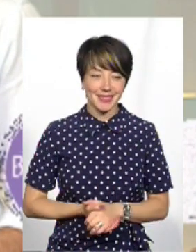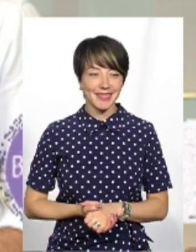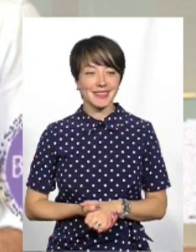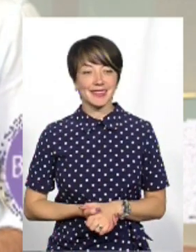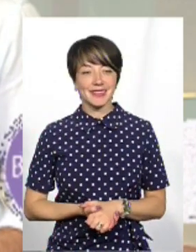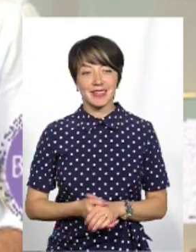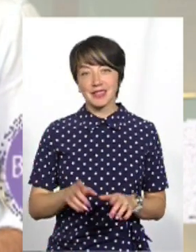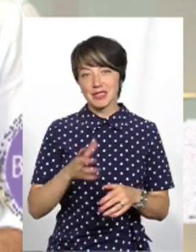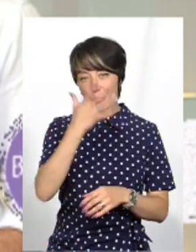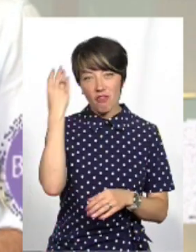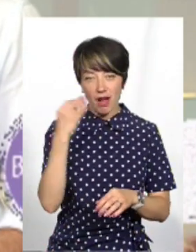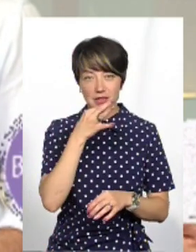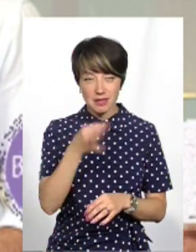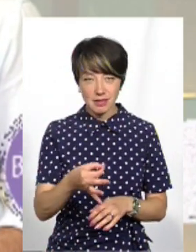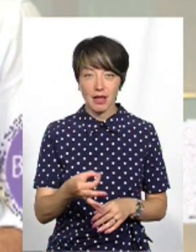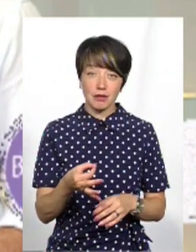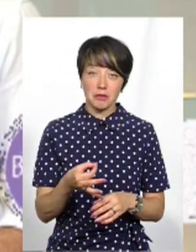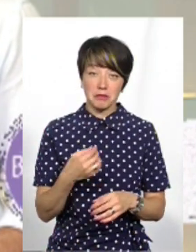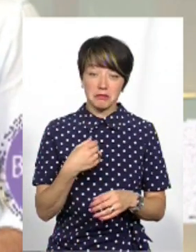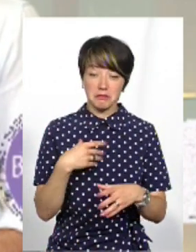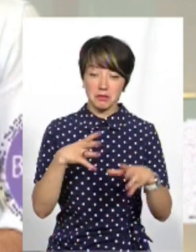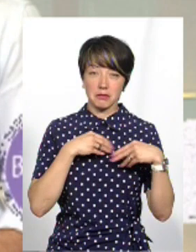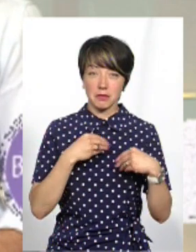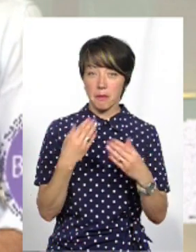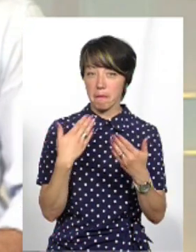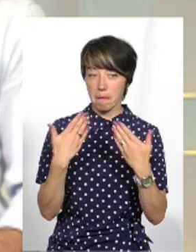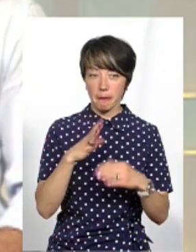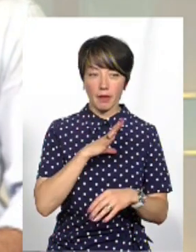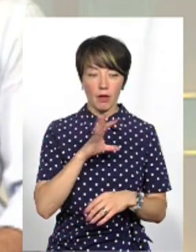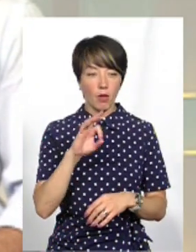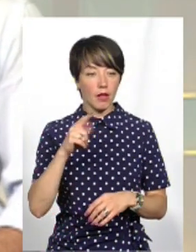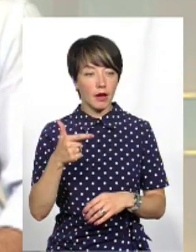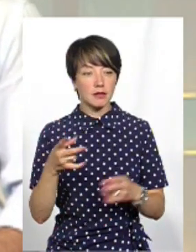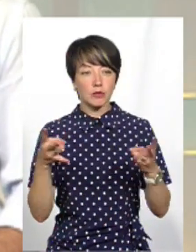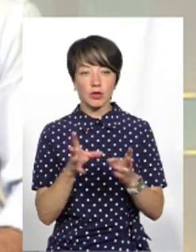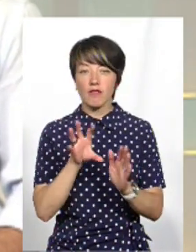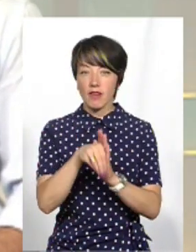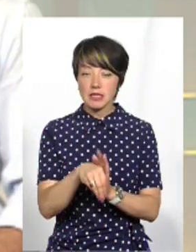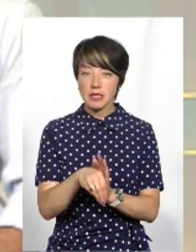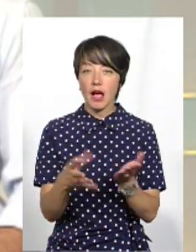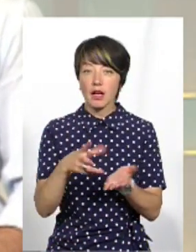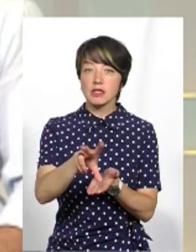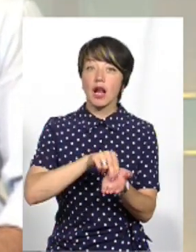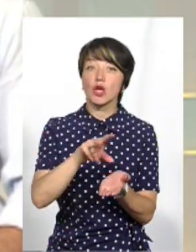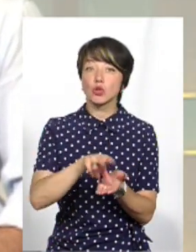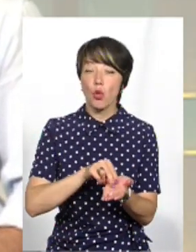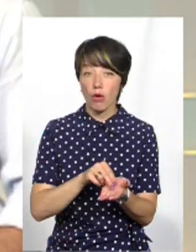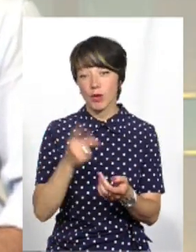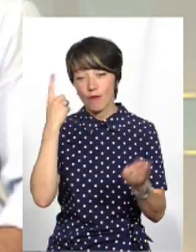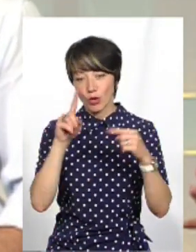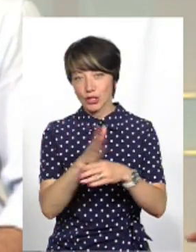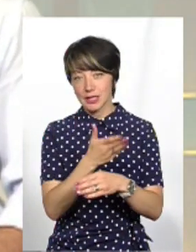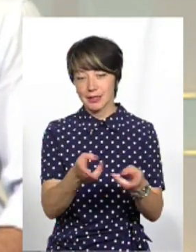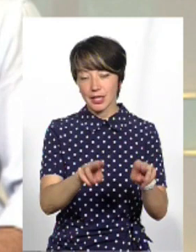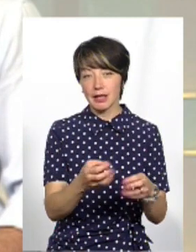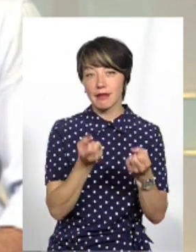про це написати або сказати. І ми, правда, ми з паном Олевом говорили, що необхідно, напевно, ввести такий шаблон. Ну, творчу частину залишити, можливо,